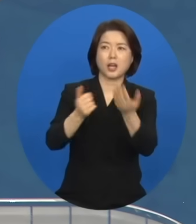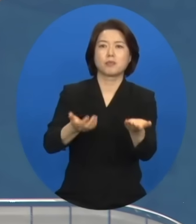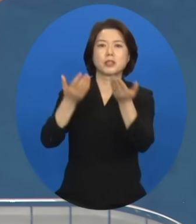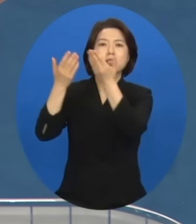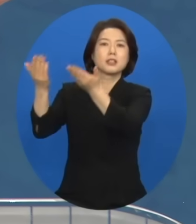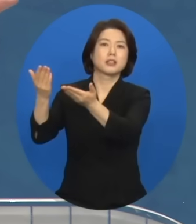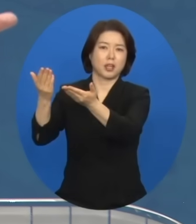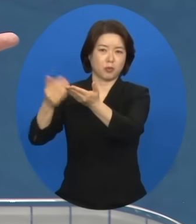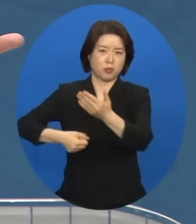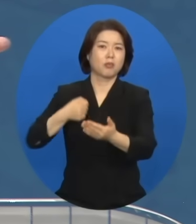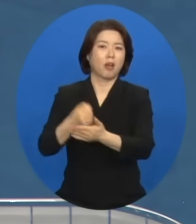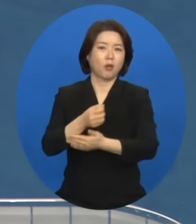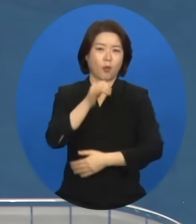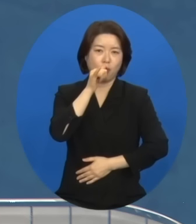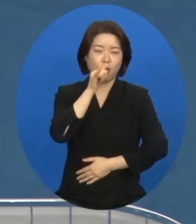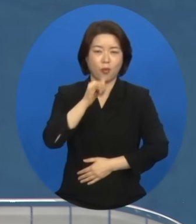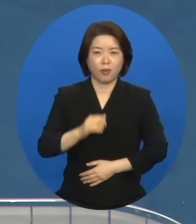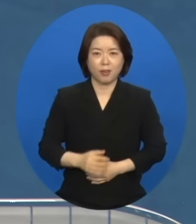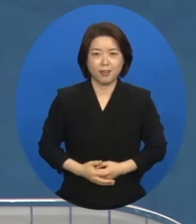했습니다.